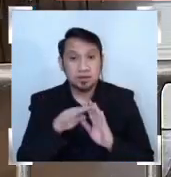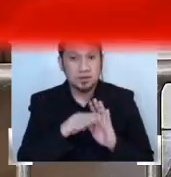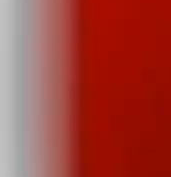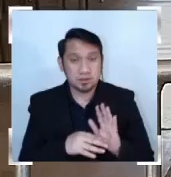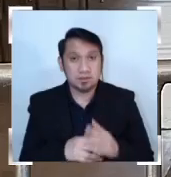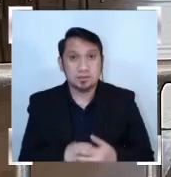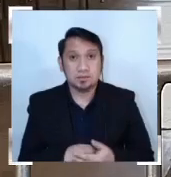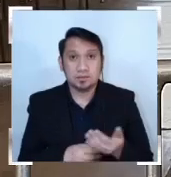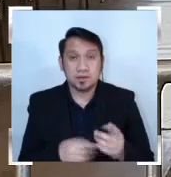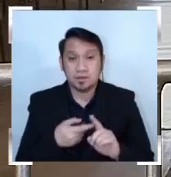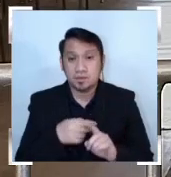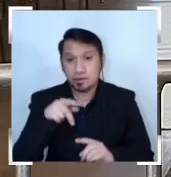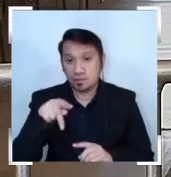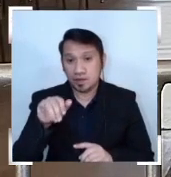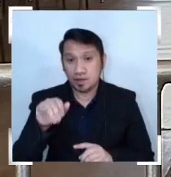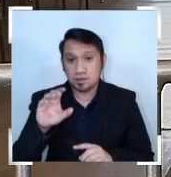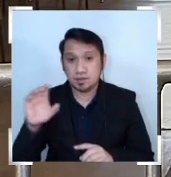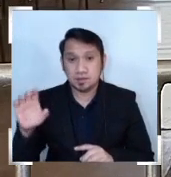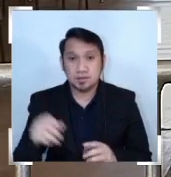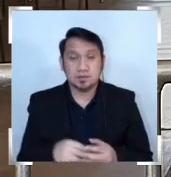Gonzalez. Mab!